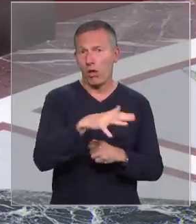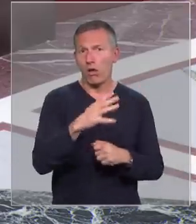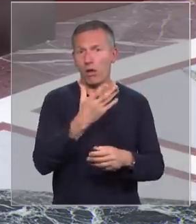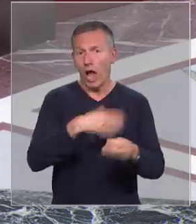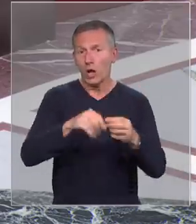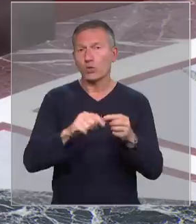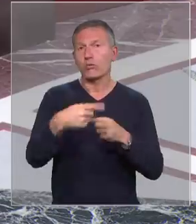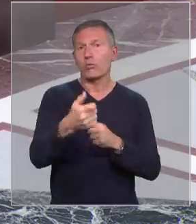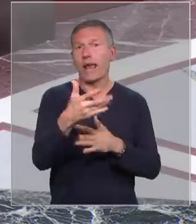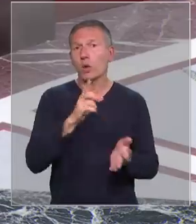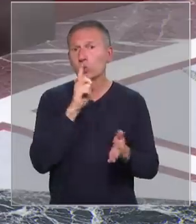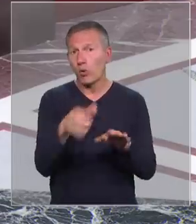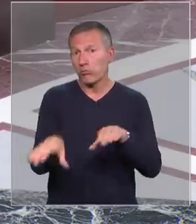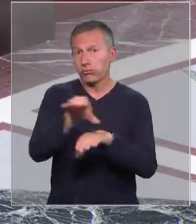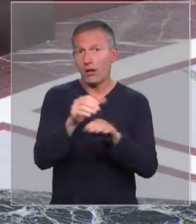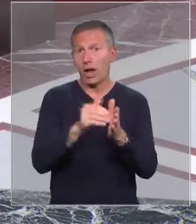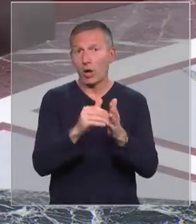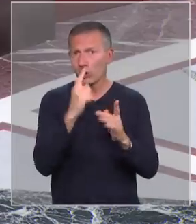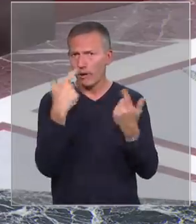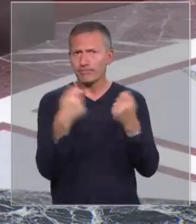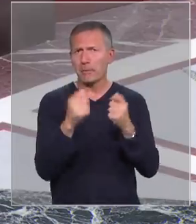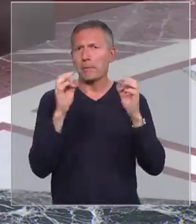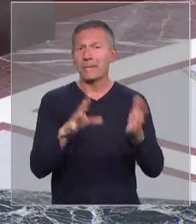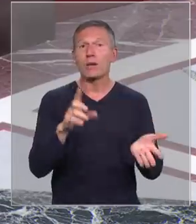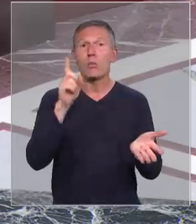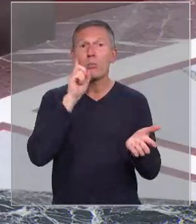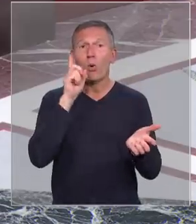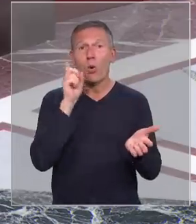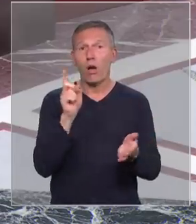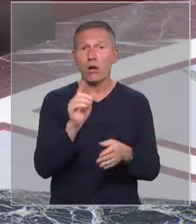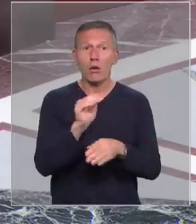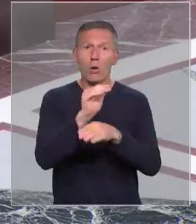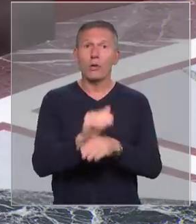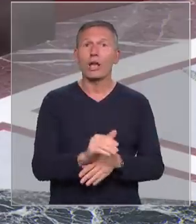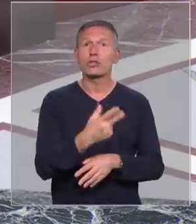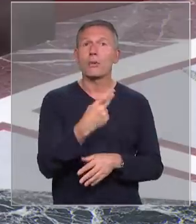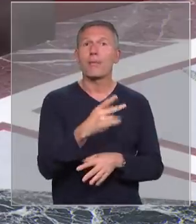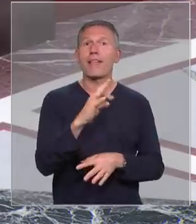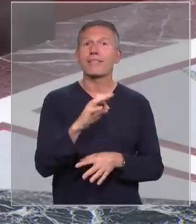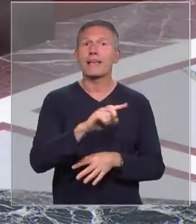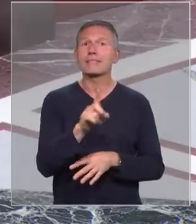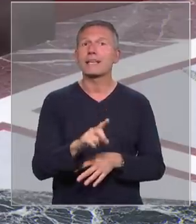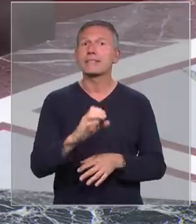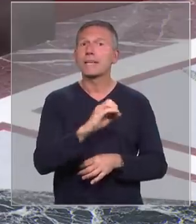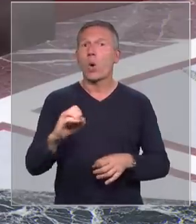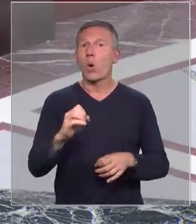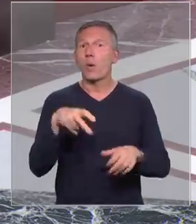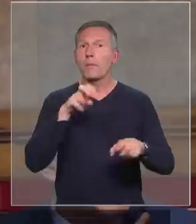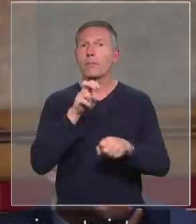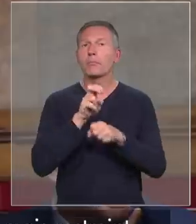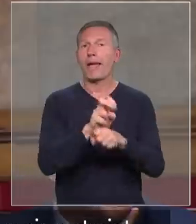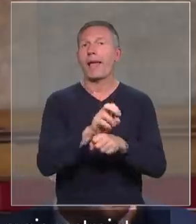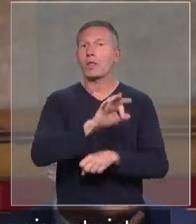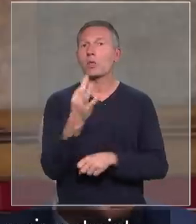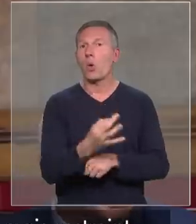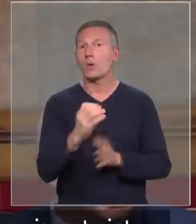dans les jours qui viennent. Ils sont à la hauteur des besoins parce que nous avons préservé le PTZ pour accéder aux logements